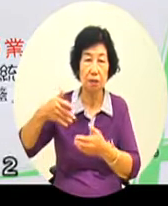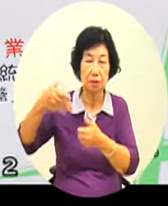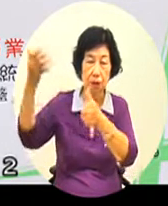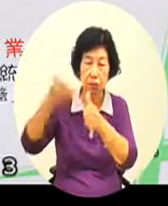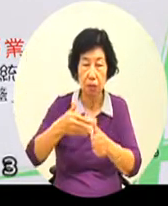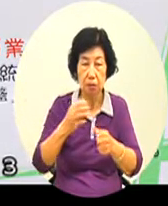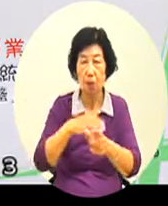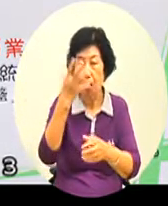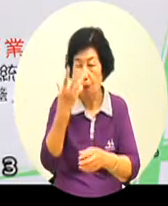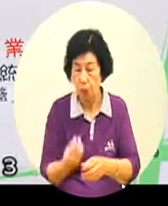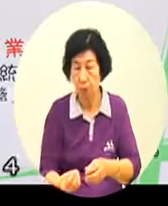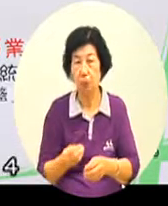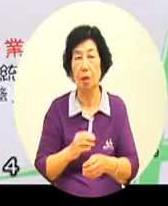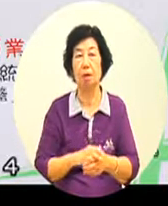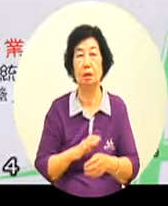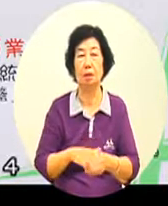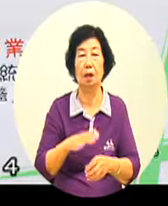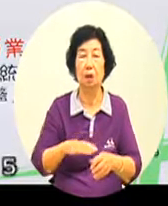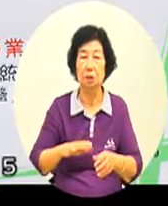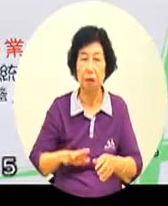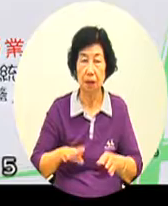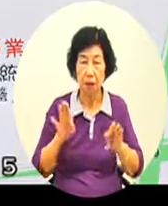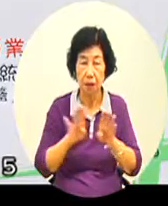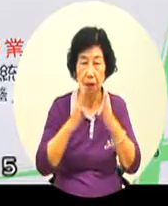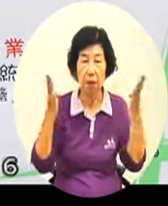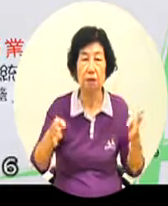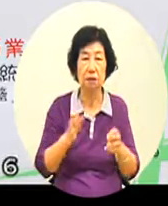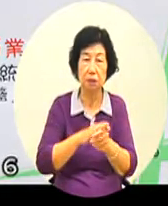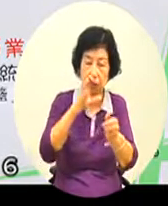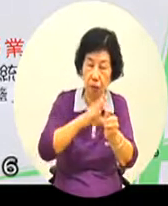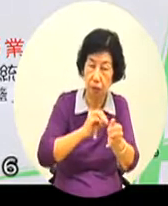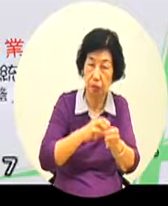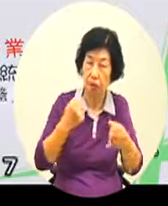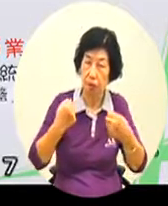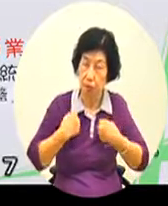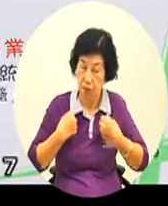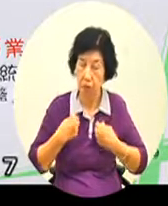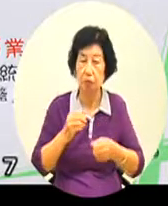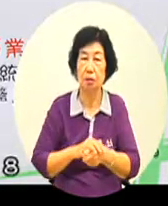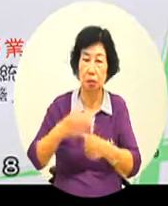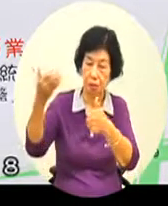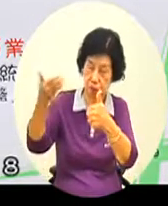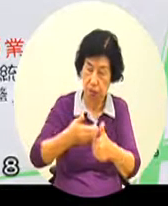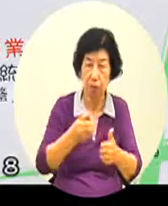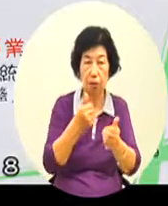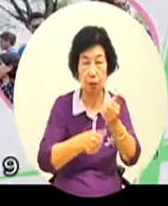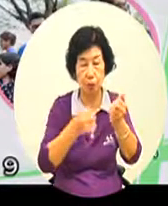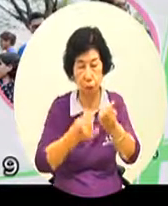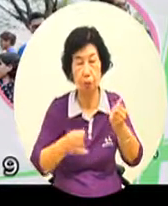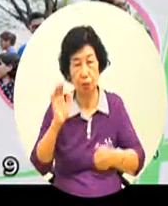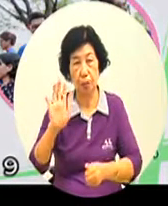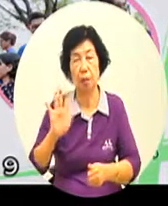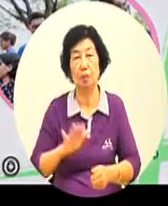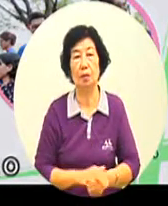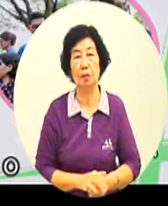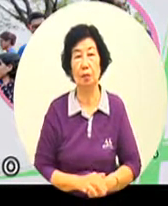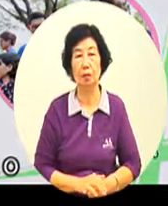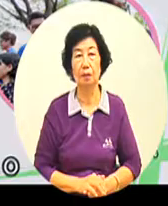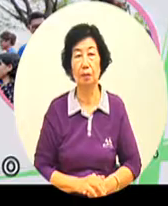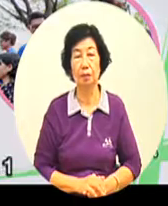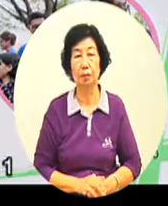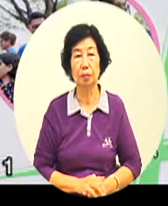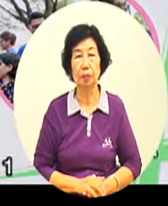新透过学习跟观摩，把这个记忆给往下传承啊。那另外在我